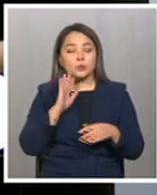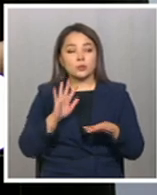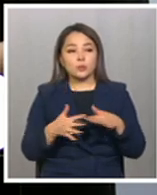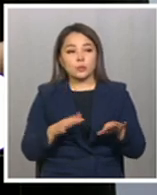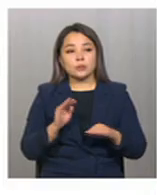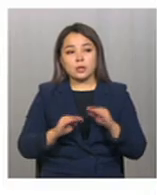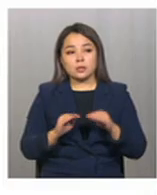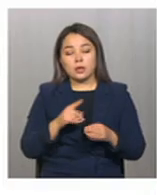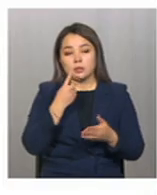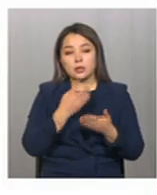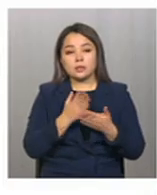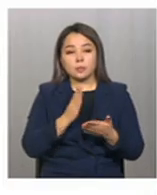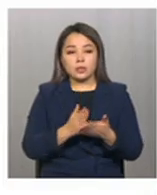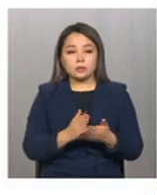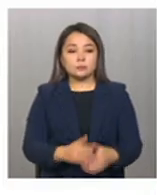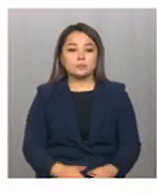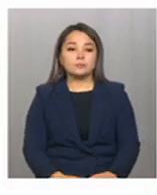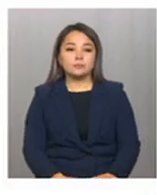заттарға жатады.